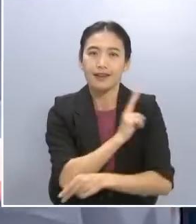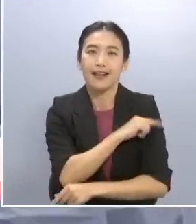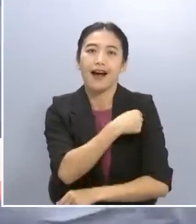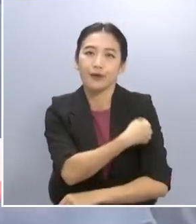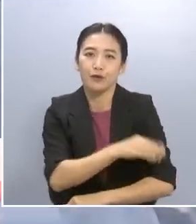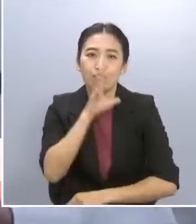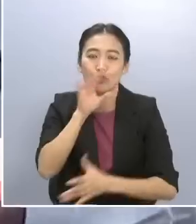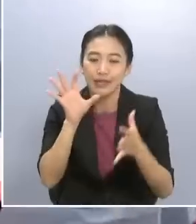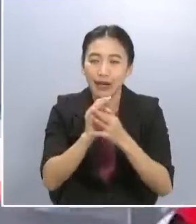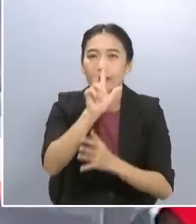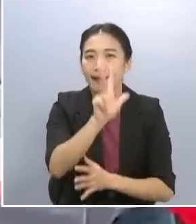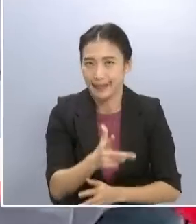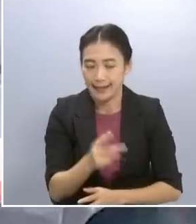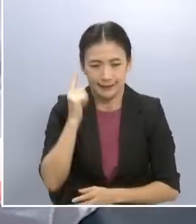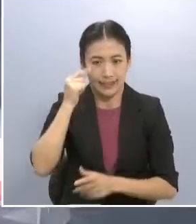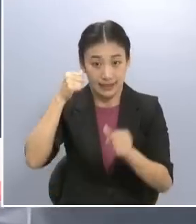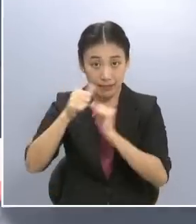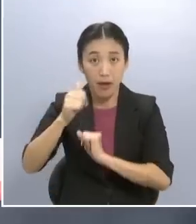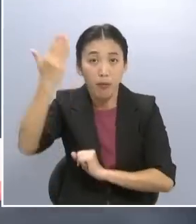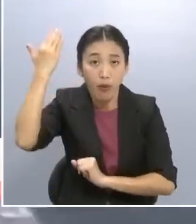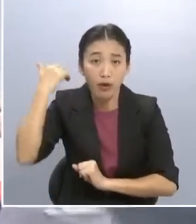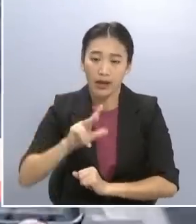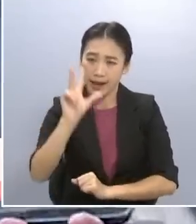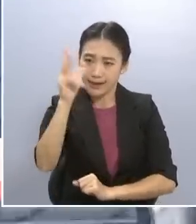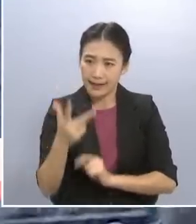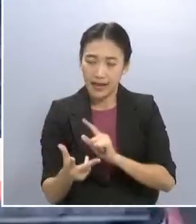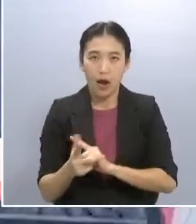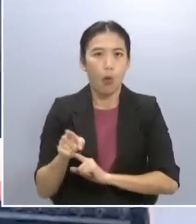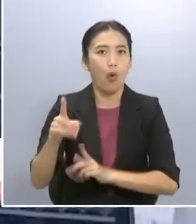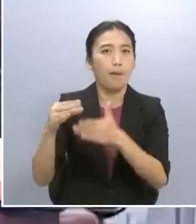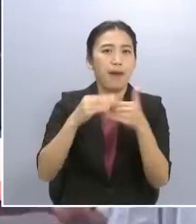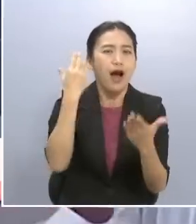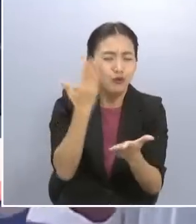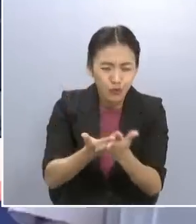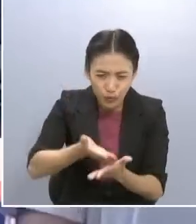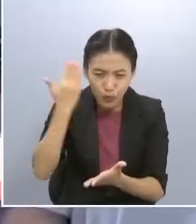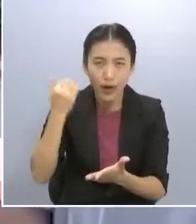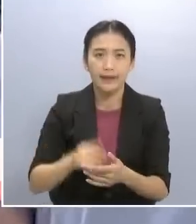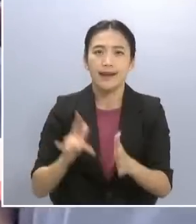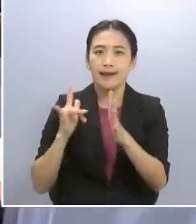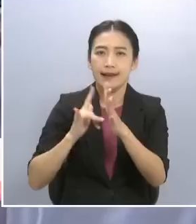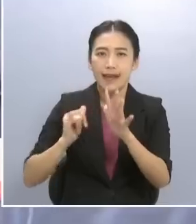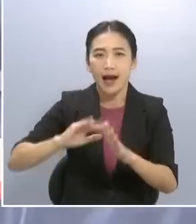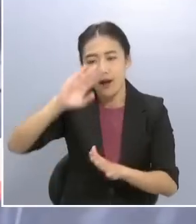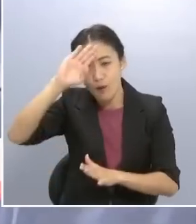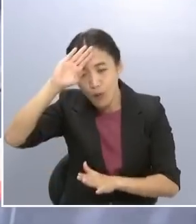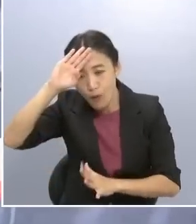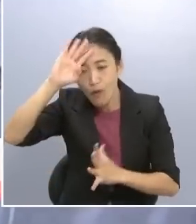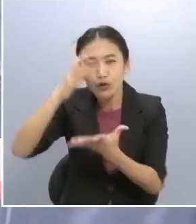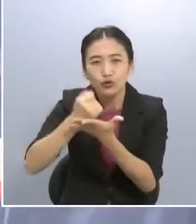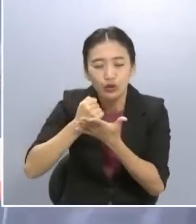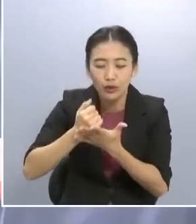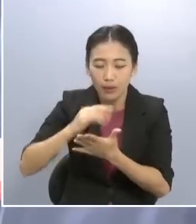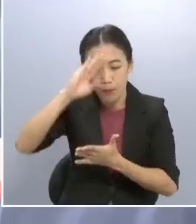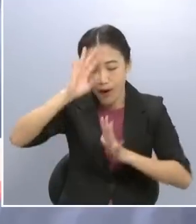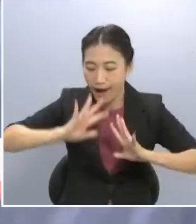กว่ากัญชาเป็นยาพารวยกัญชาเป็นยารักษาโรคกัญชาไม่ใช่ยาเสพติดอีกต่อไป